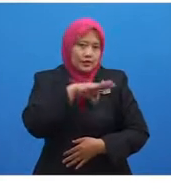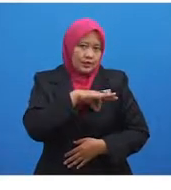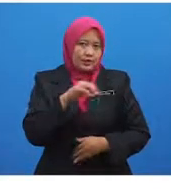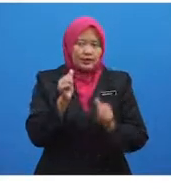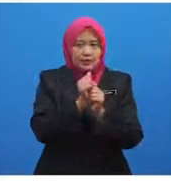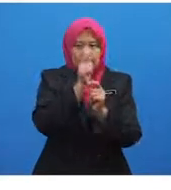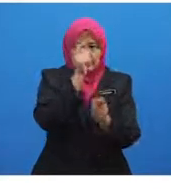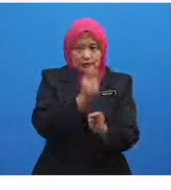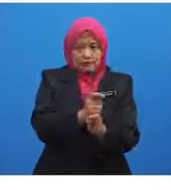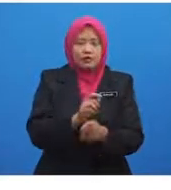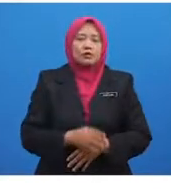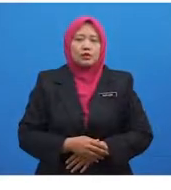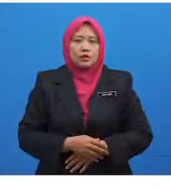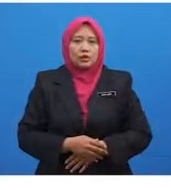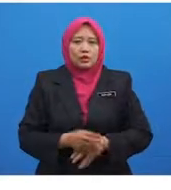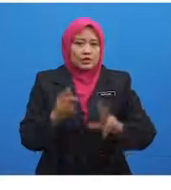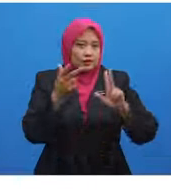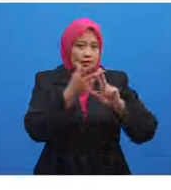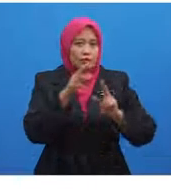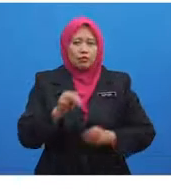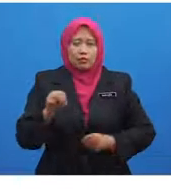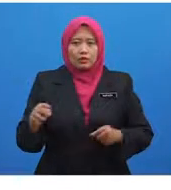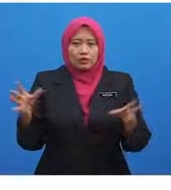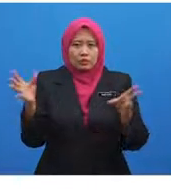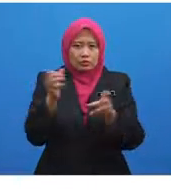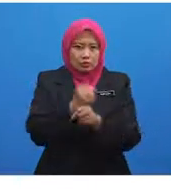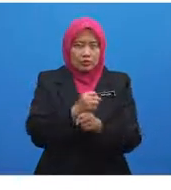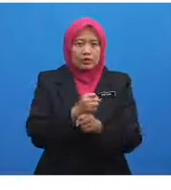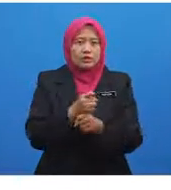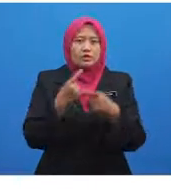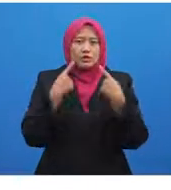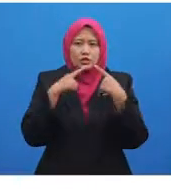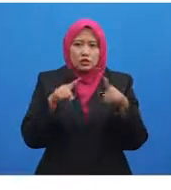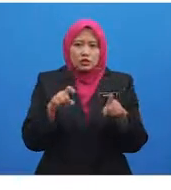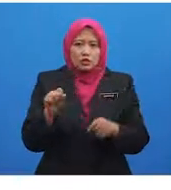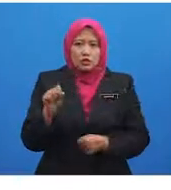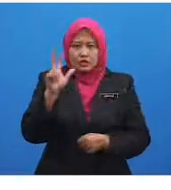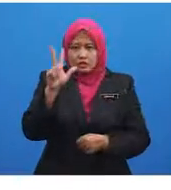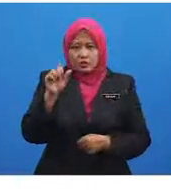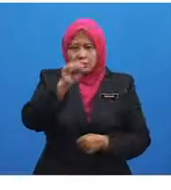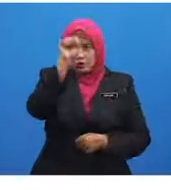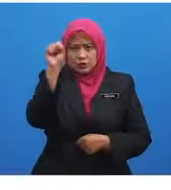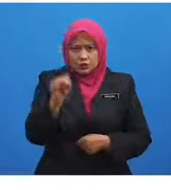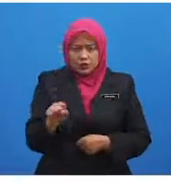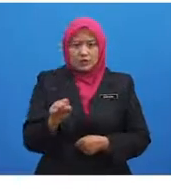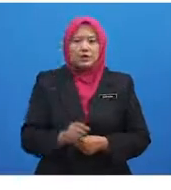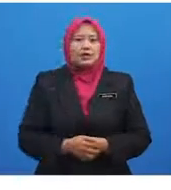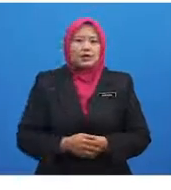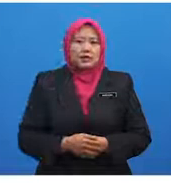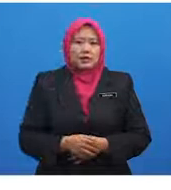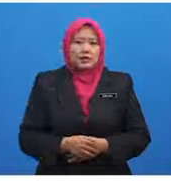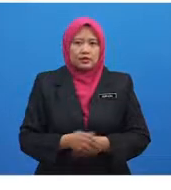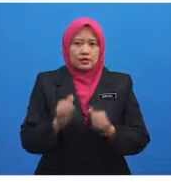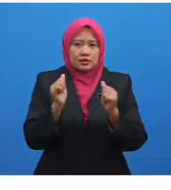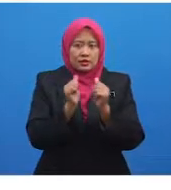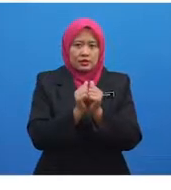menjawab sekurang-kurangnya 3 soalan pemahaman dengan betul dan tepat serta menggunakan ayat